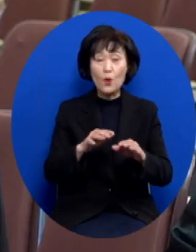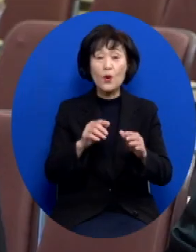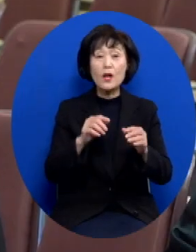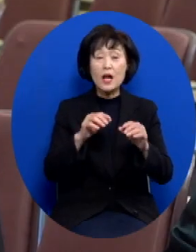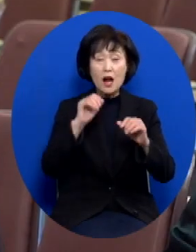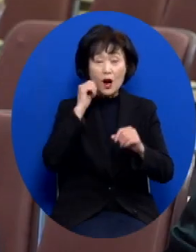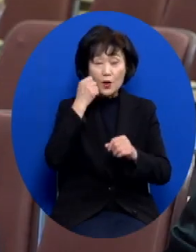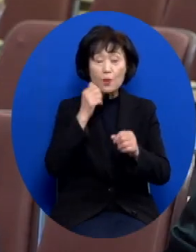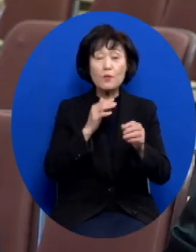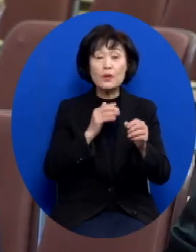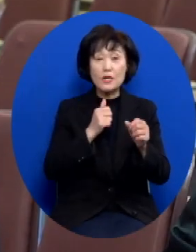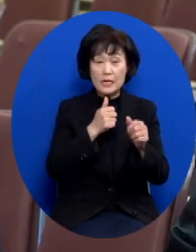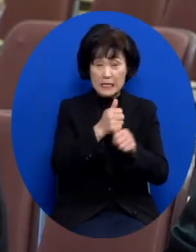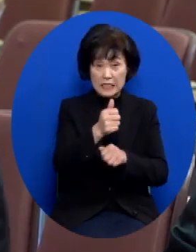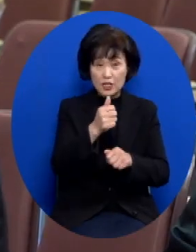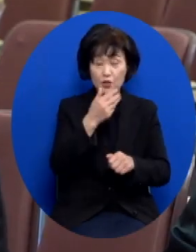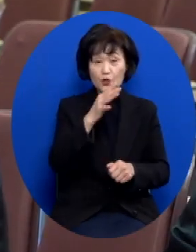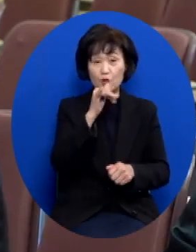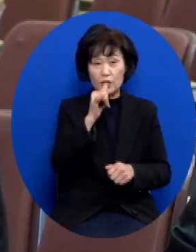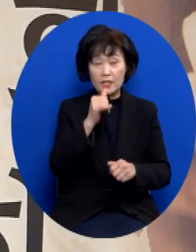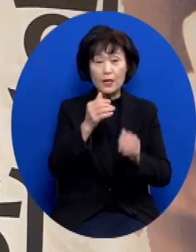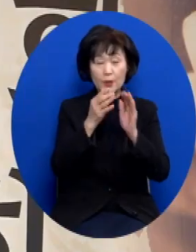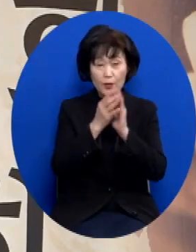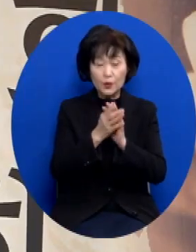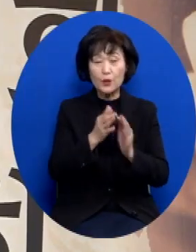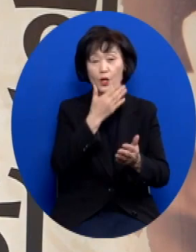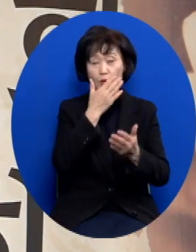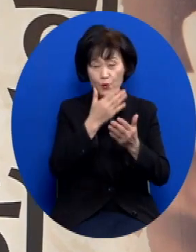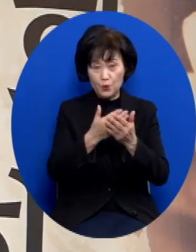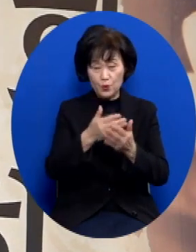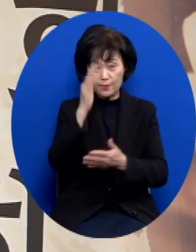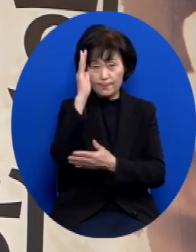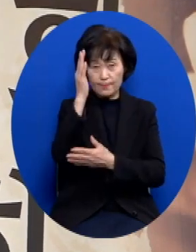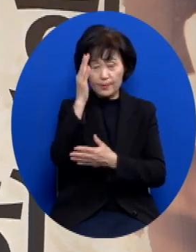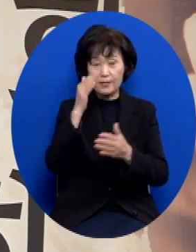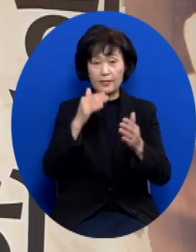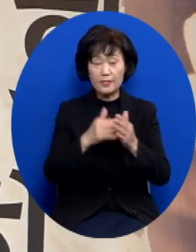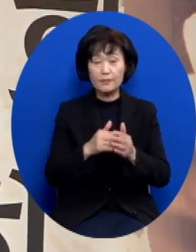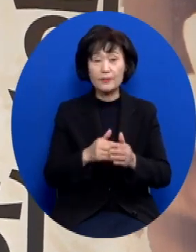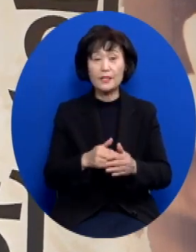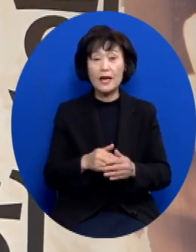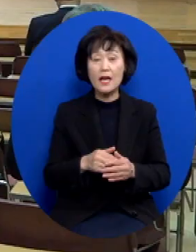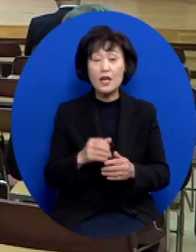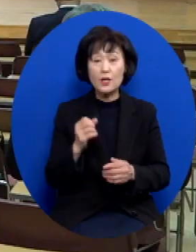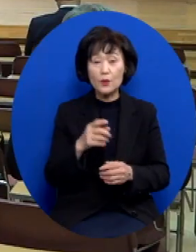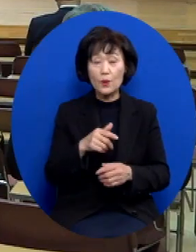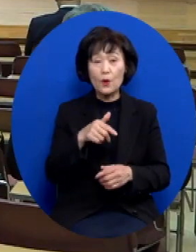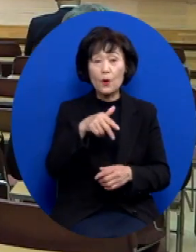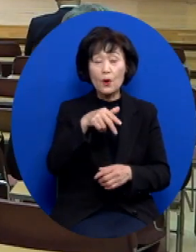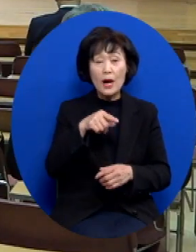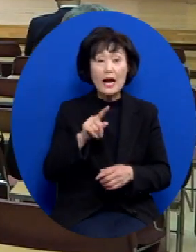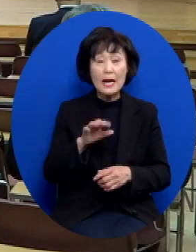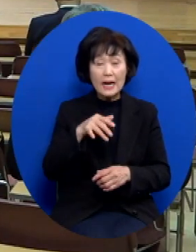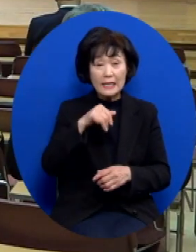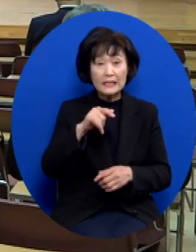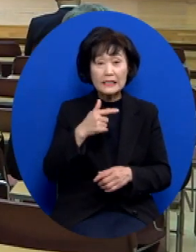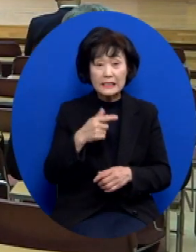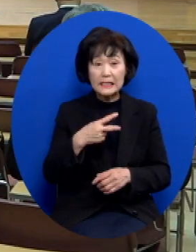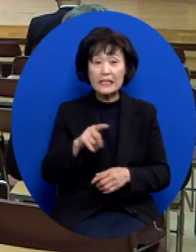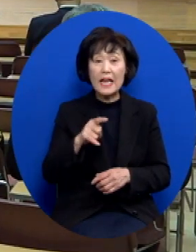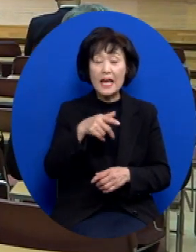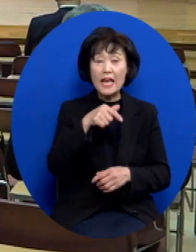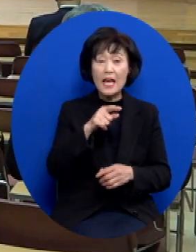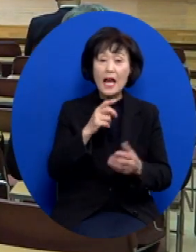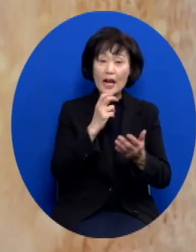돌파하는 방법이라며 기도 훈련의 중요성을 강조했습니다. 이어 감신대 이후정, 장신대 김운용, 횃불